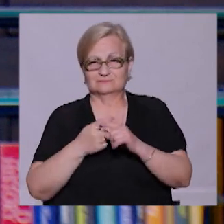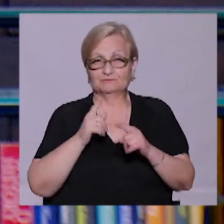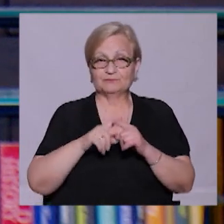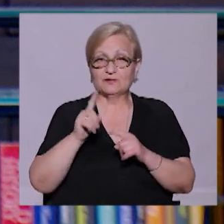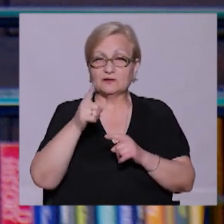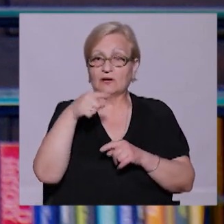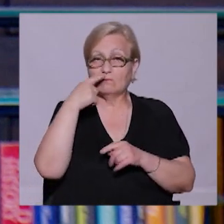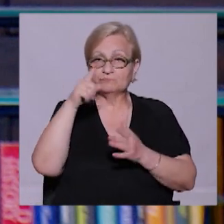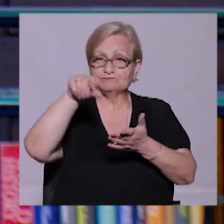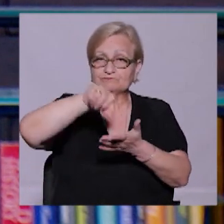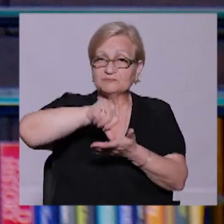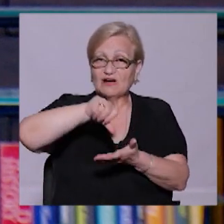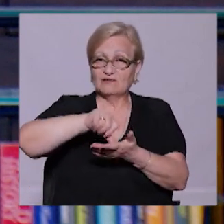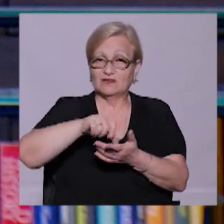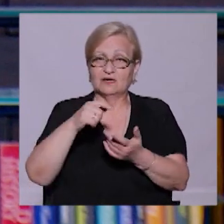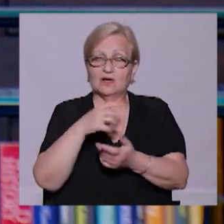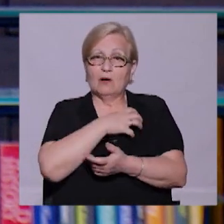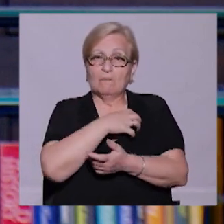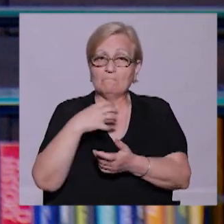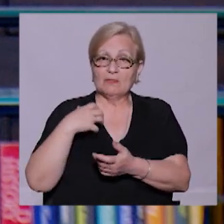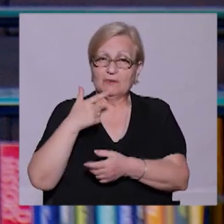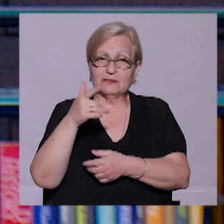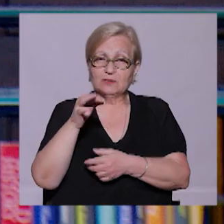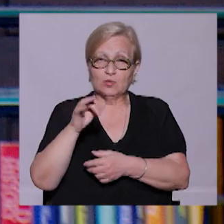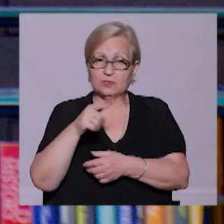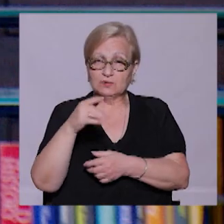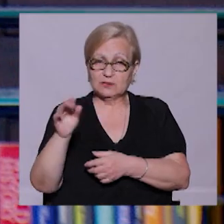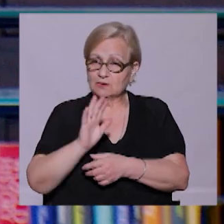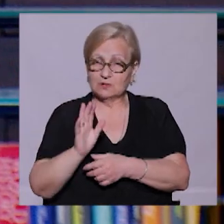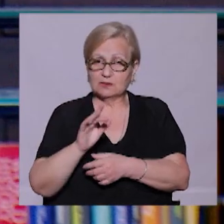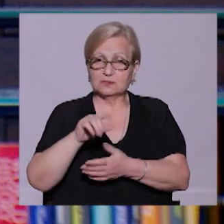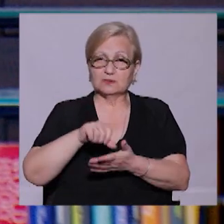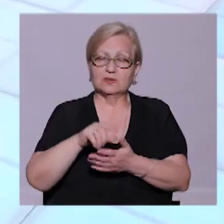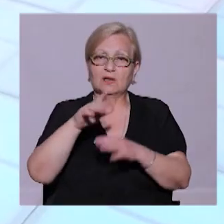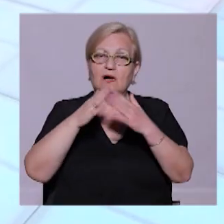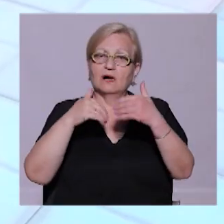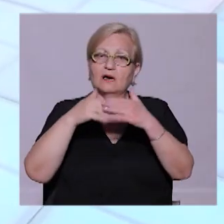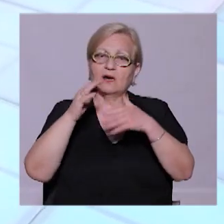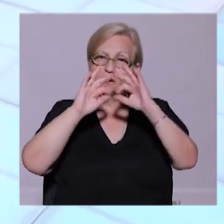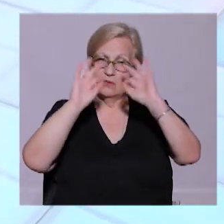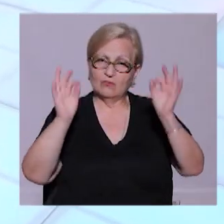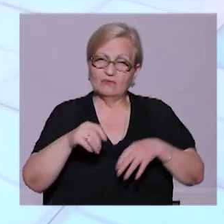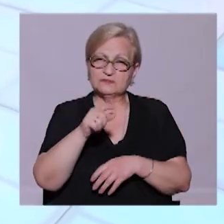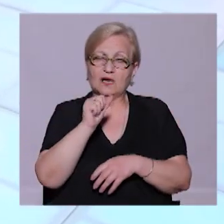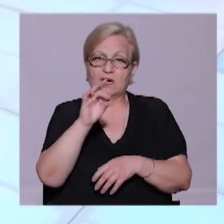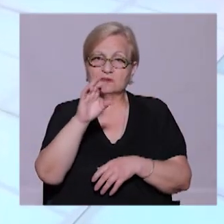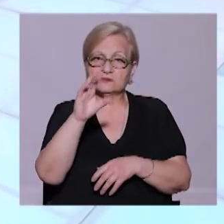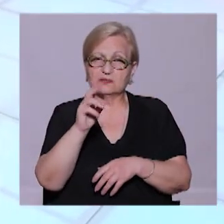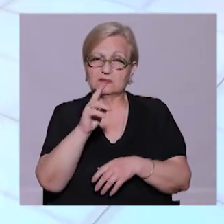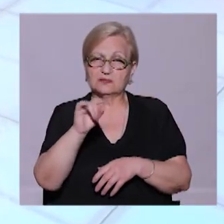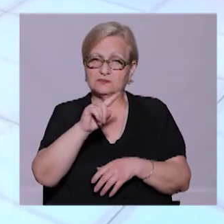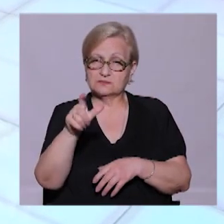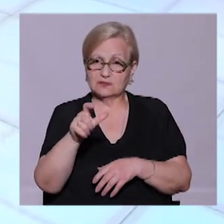რომანის მთავარი გმირი არის არა მეფე გიორგი, არამედ ხელოვანი არსაკიძე.